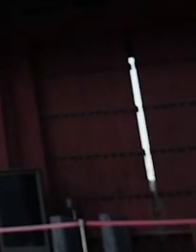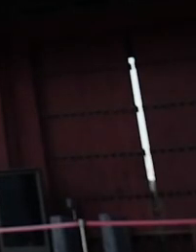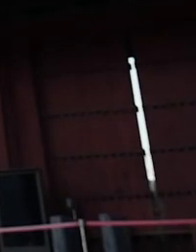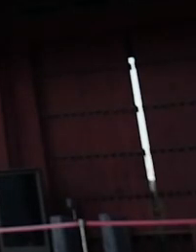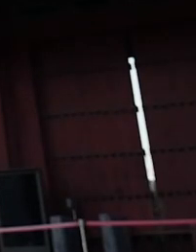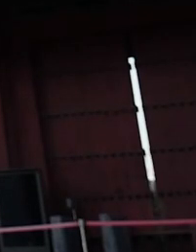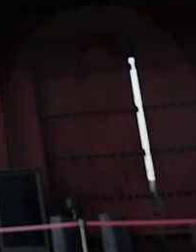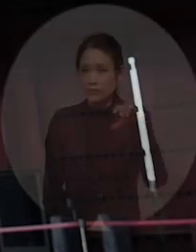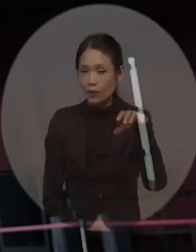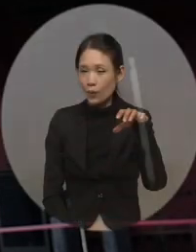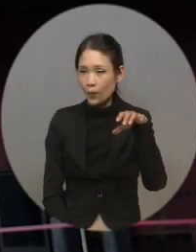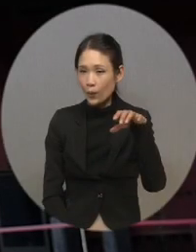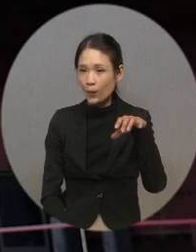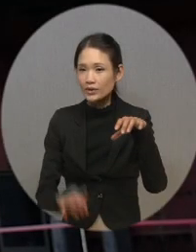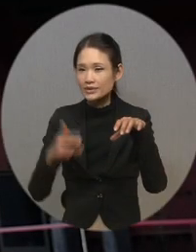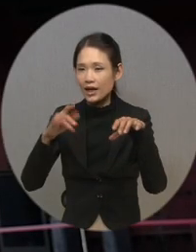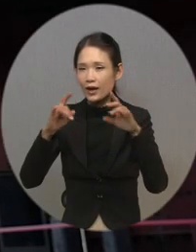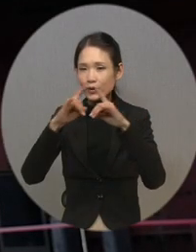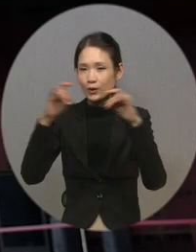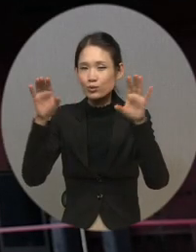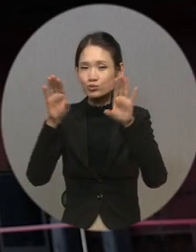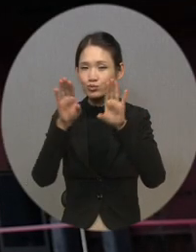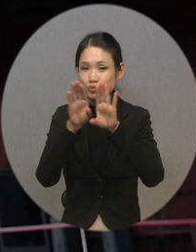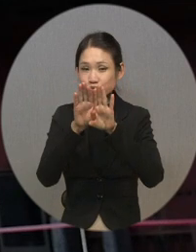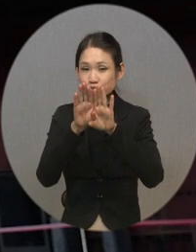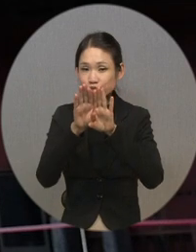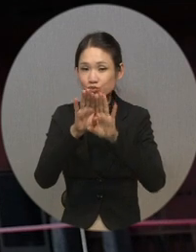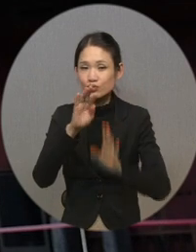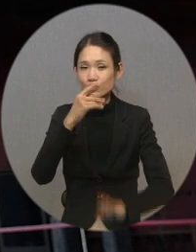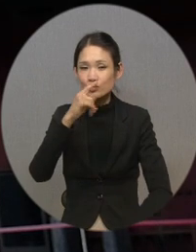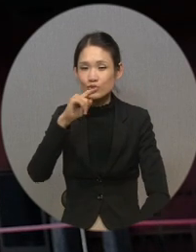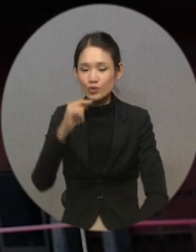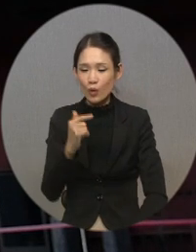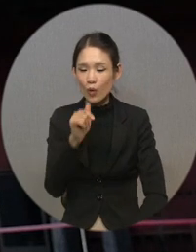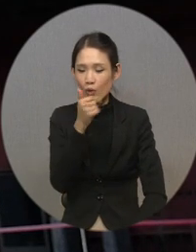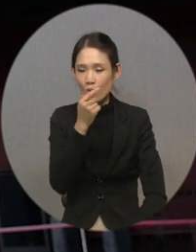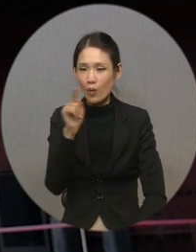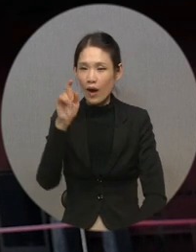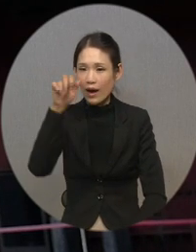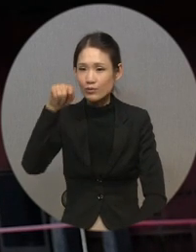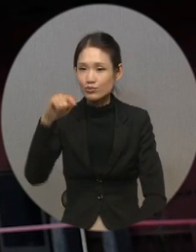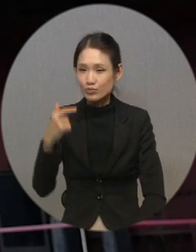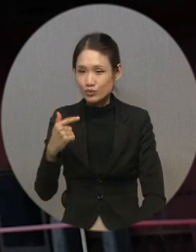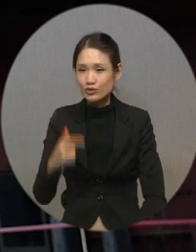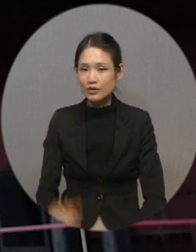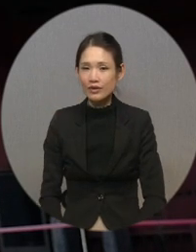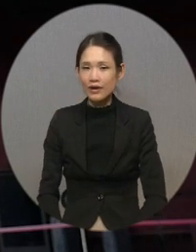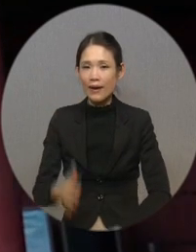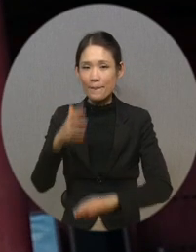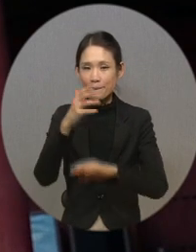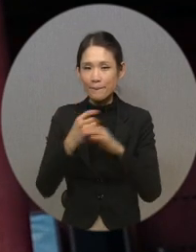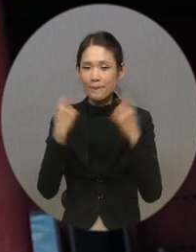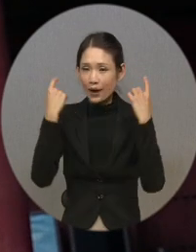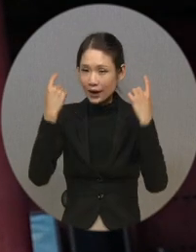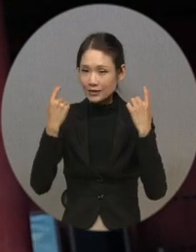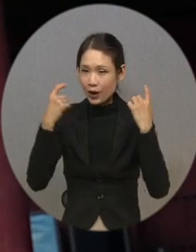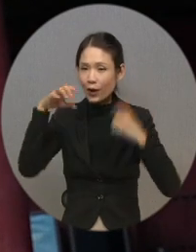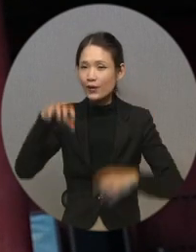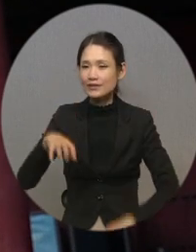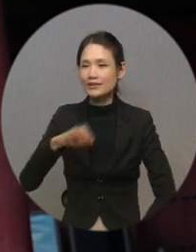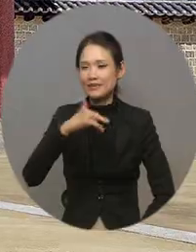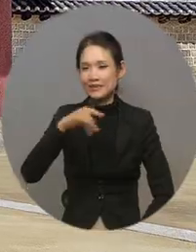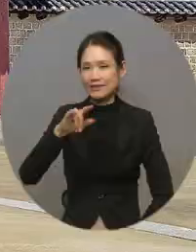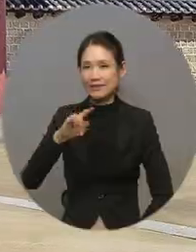여기는 창덕궁의 정문인 돈화문입니다. 배리어프리 우수 문화유산 탐방 마지막 여행지 창덕궁입니다.